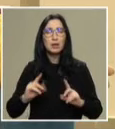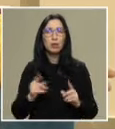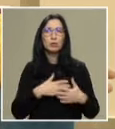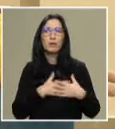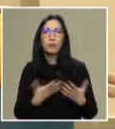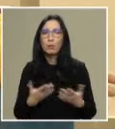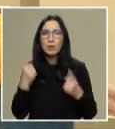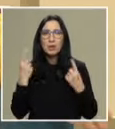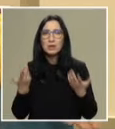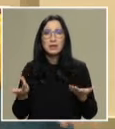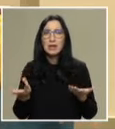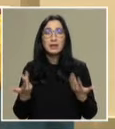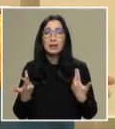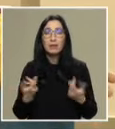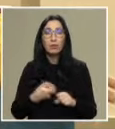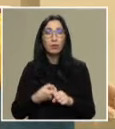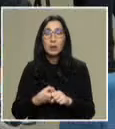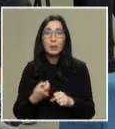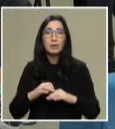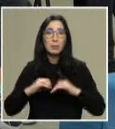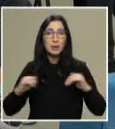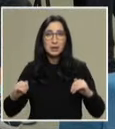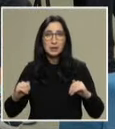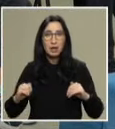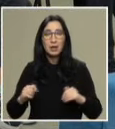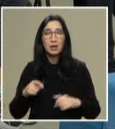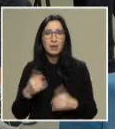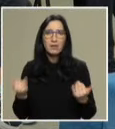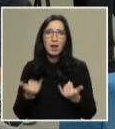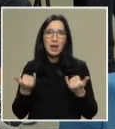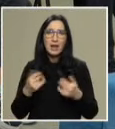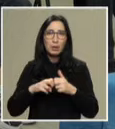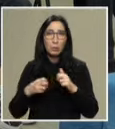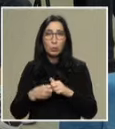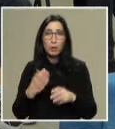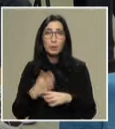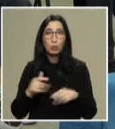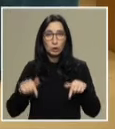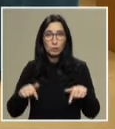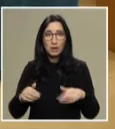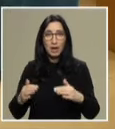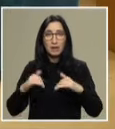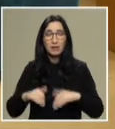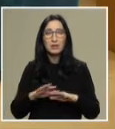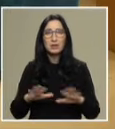не знаят как да реагират при раздяла. И ние такива леки проблеми, докато сега идват